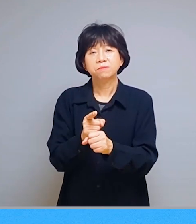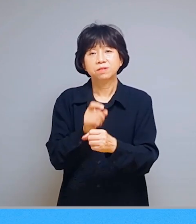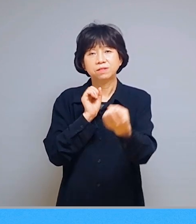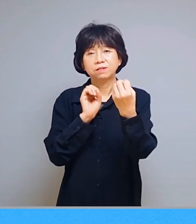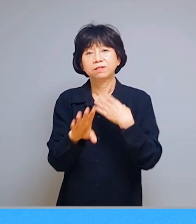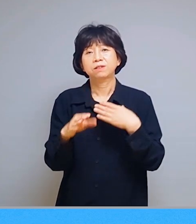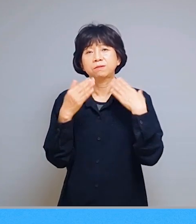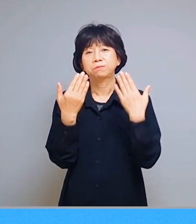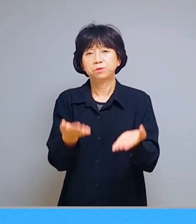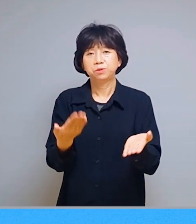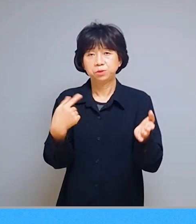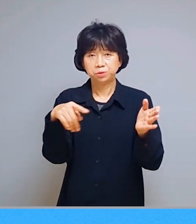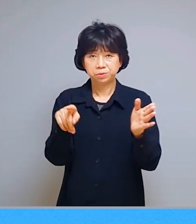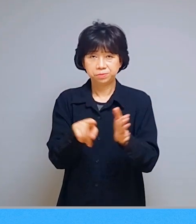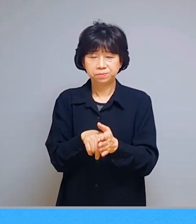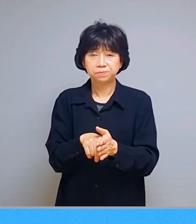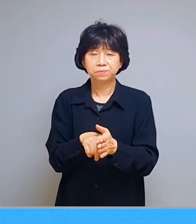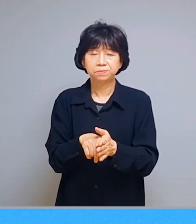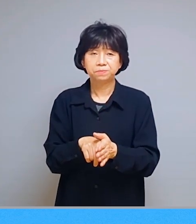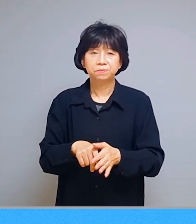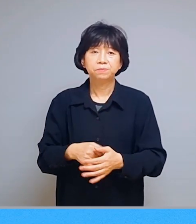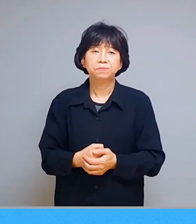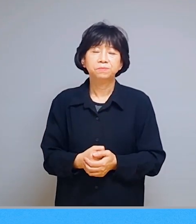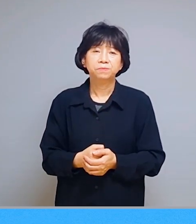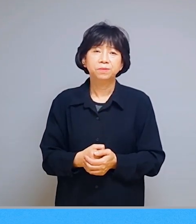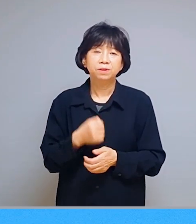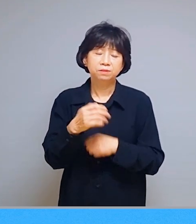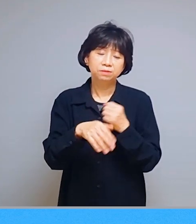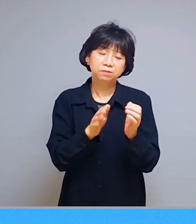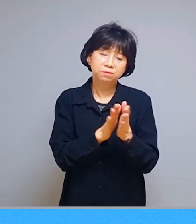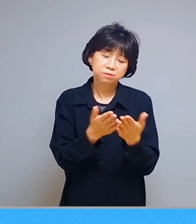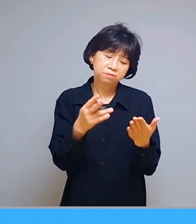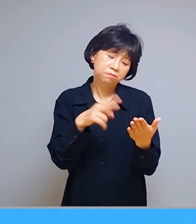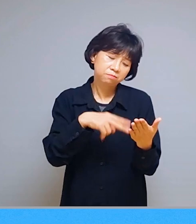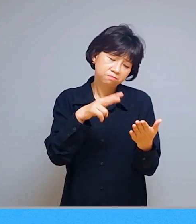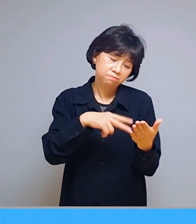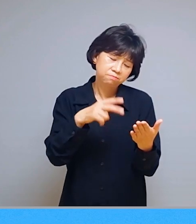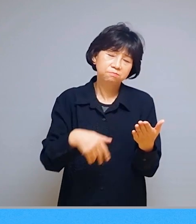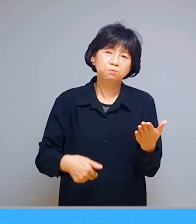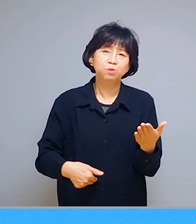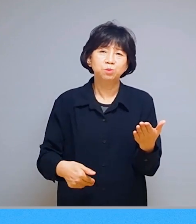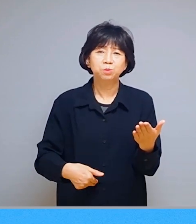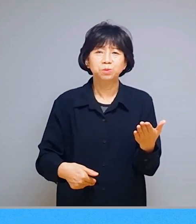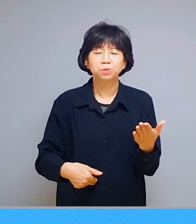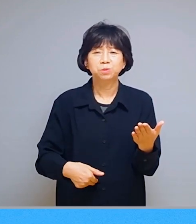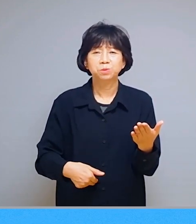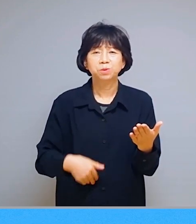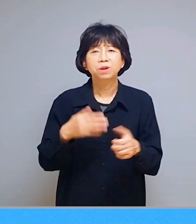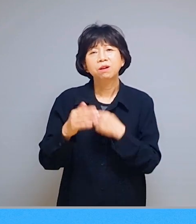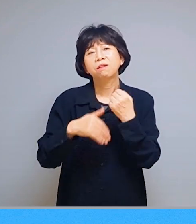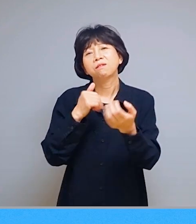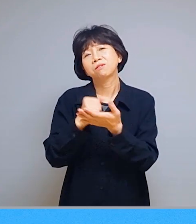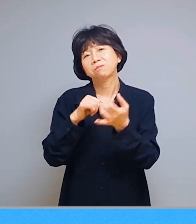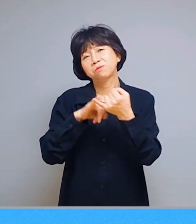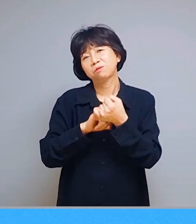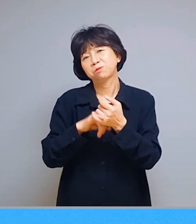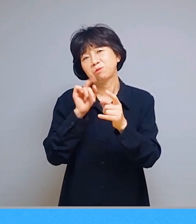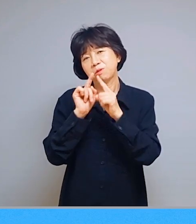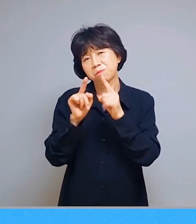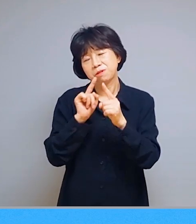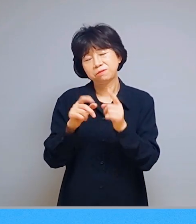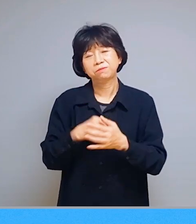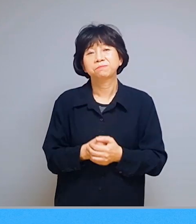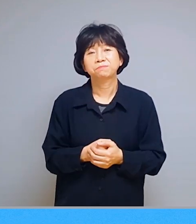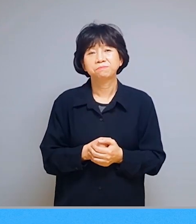줄 믿습니다. 그래서 성경을 좀 자주 읽는 게 좀 필요해요. 그렇게 많이